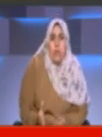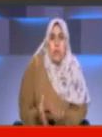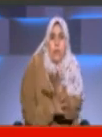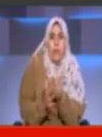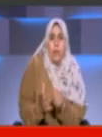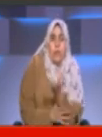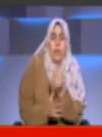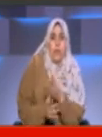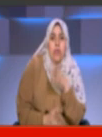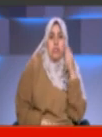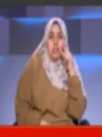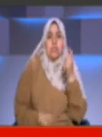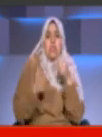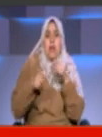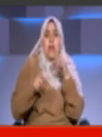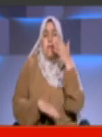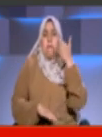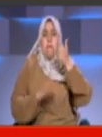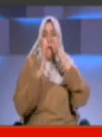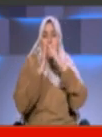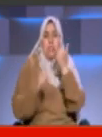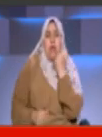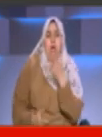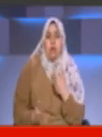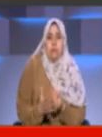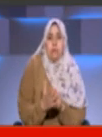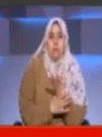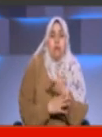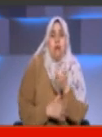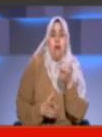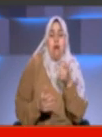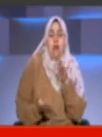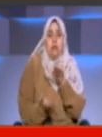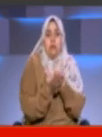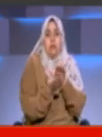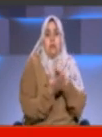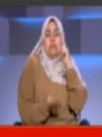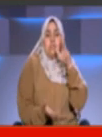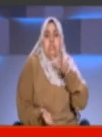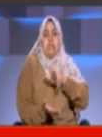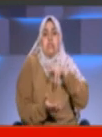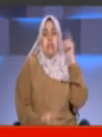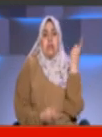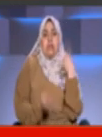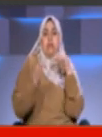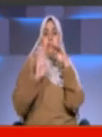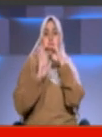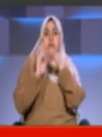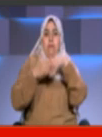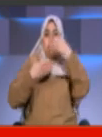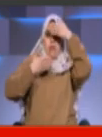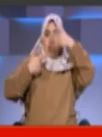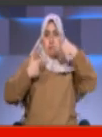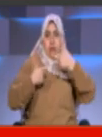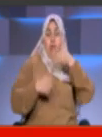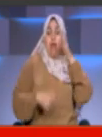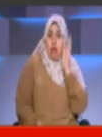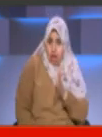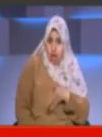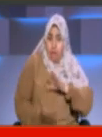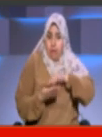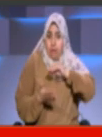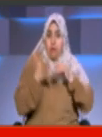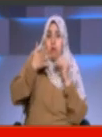والتحريض ضد مؤسسات الدولة لبثها بقناة الجزيرة، وذلك تنفيذا لتوجيهات التنظيم الإرهابية.